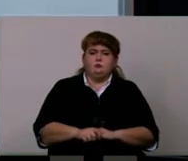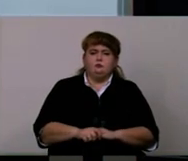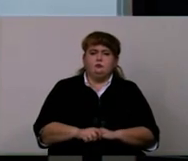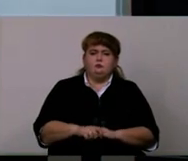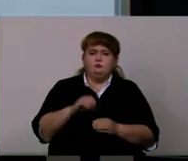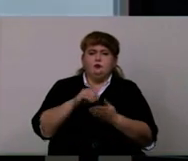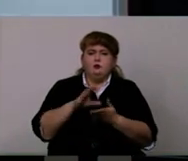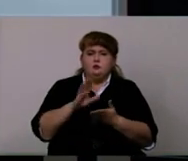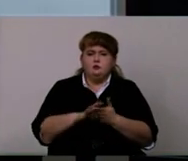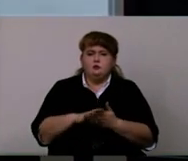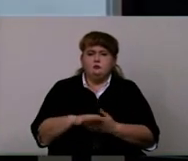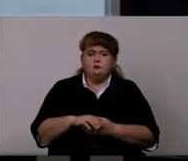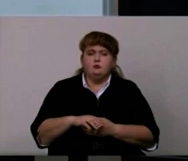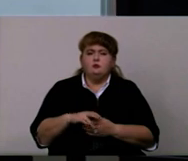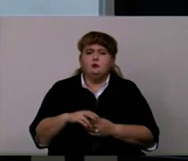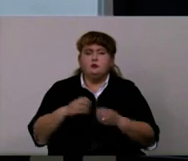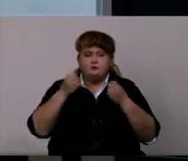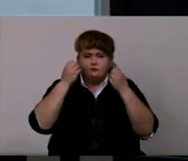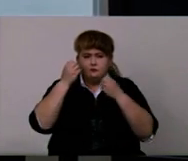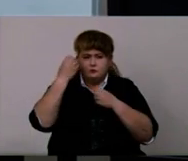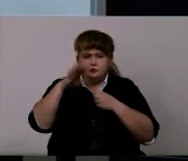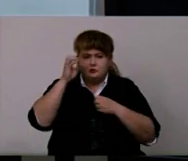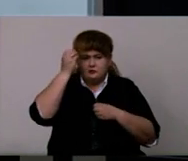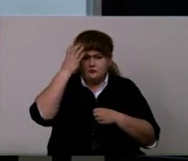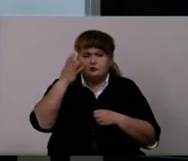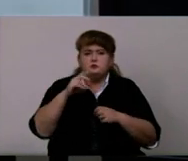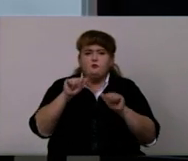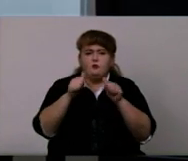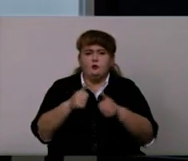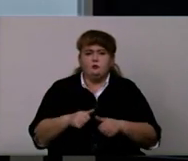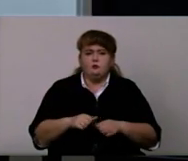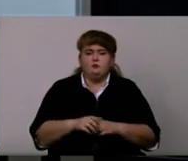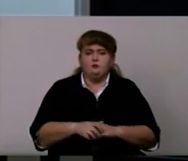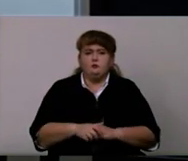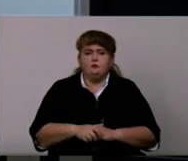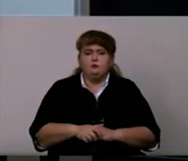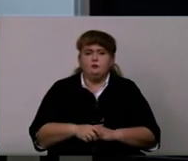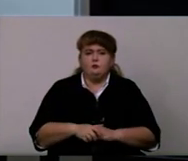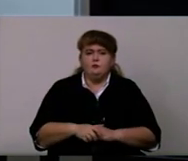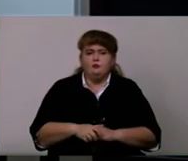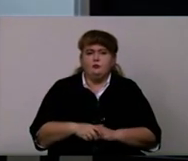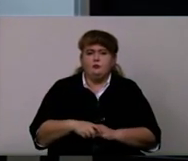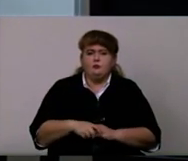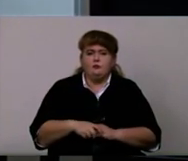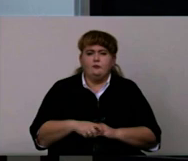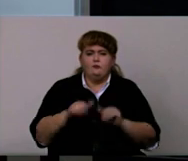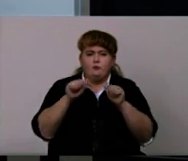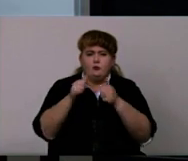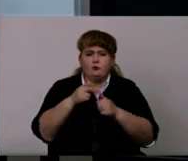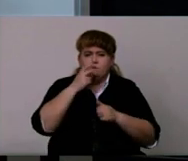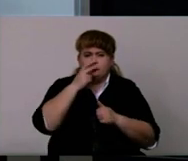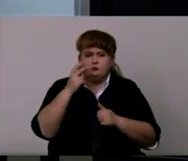записываем уже нами известную формулу. E кинетическое равно m умножить на v в